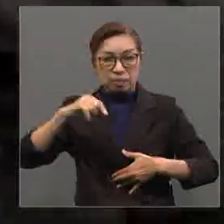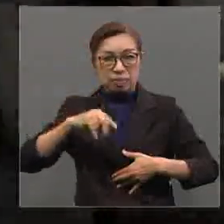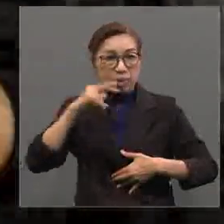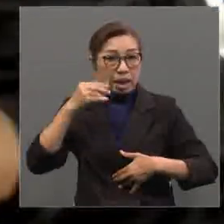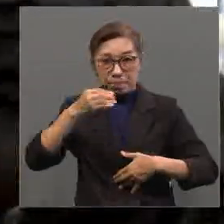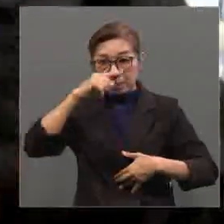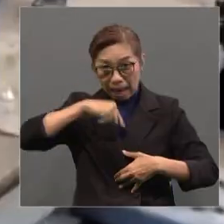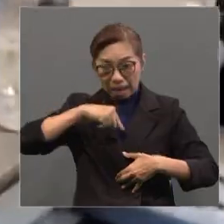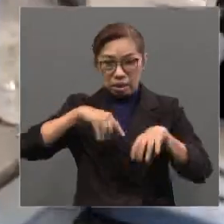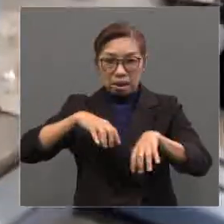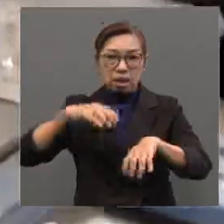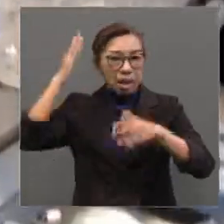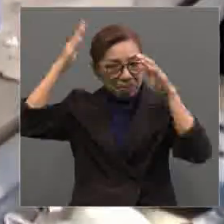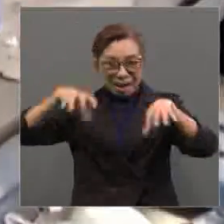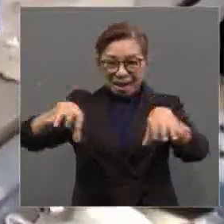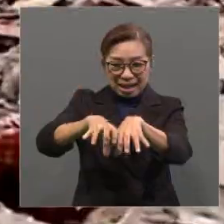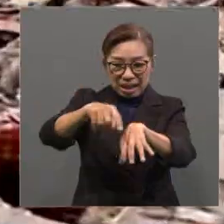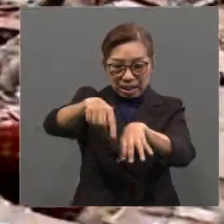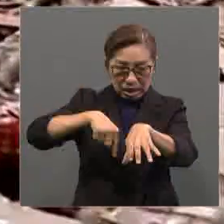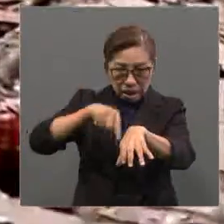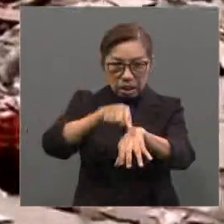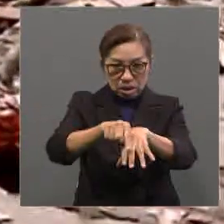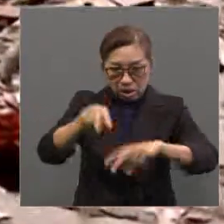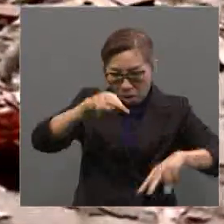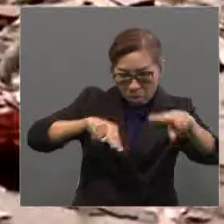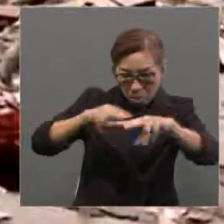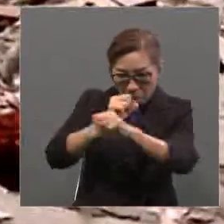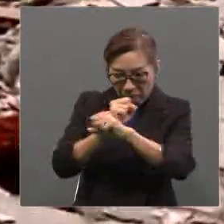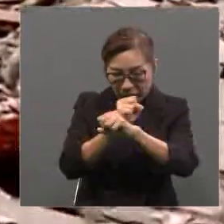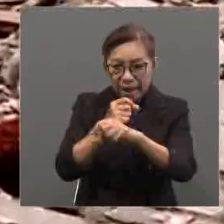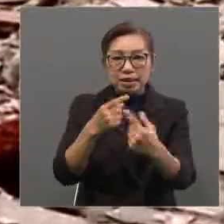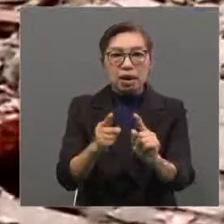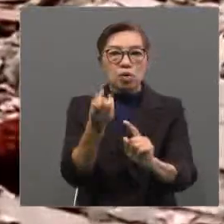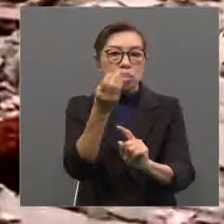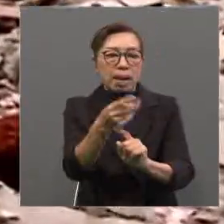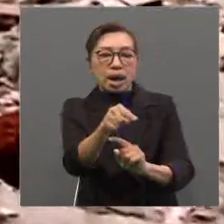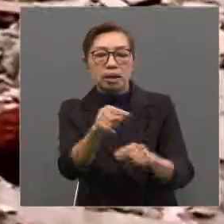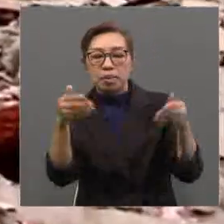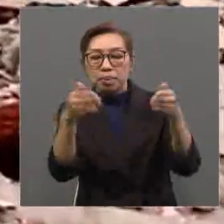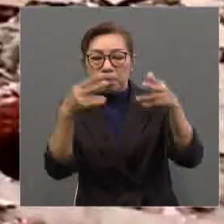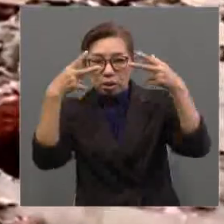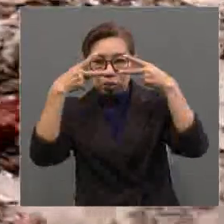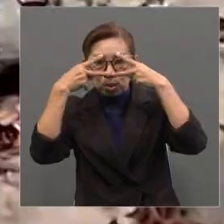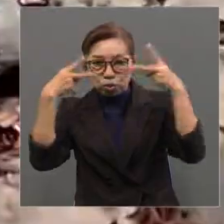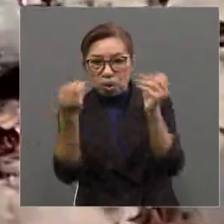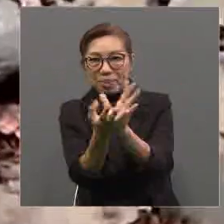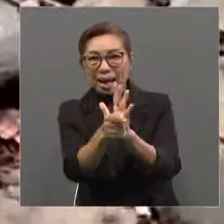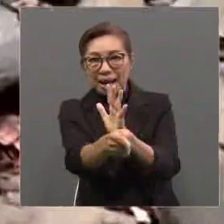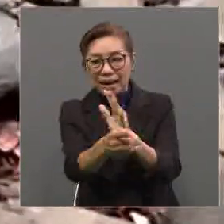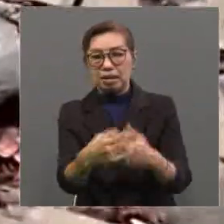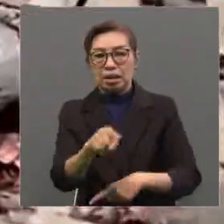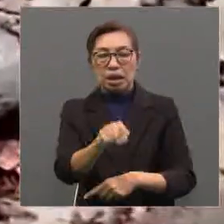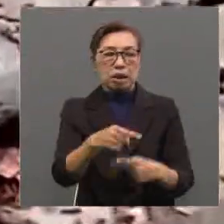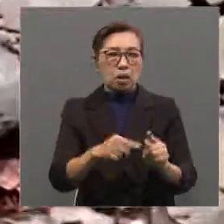แดนอยู่แล้วในกรณีที่มีการลักลอบขนย้ายอาวุธและวัตถุระเบิดเพียงแต่มุ่งเน้นกลุ่มก่อเหตุรุนแรงมากกว่าส่วนดอกไม้เพลิง